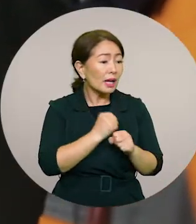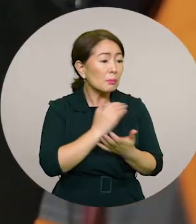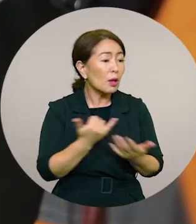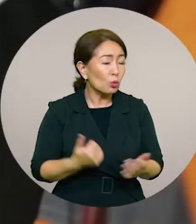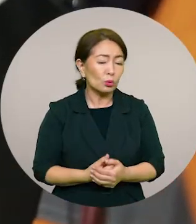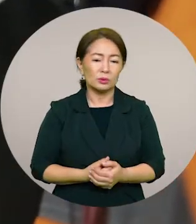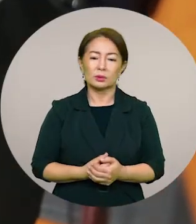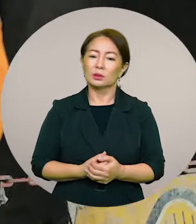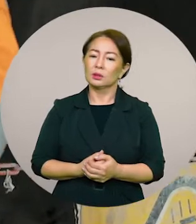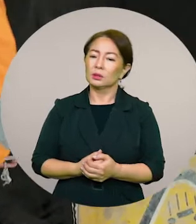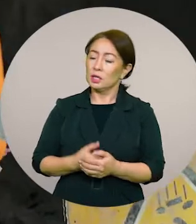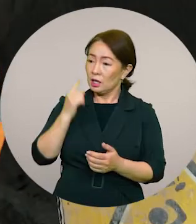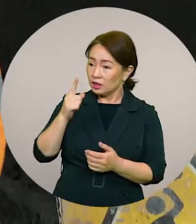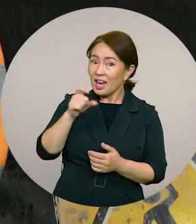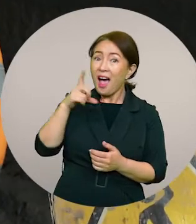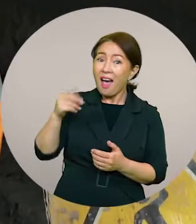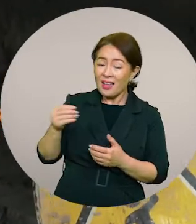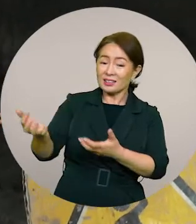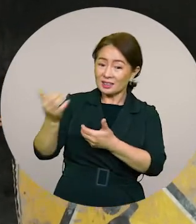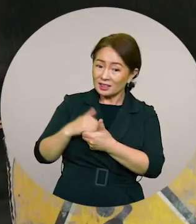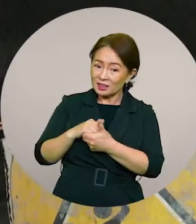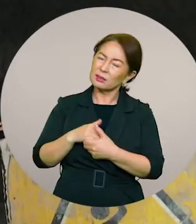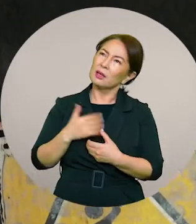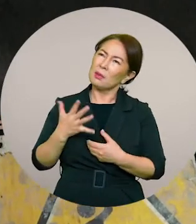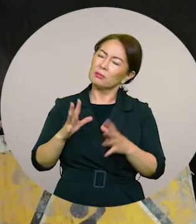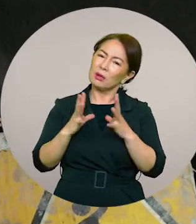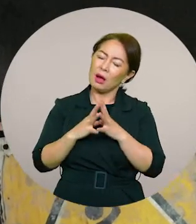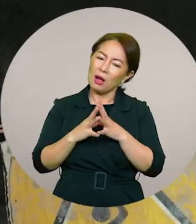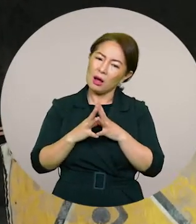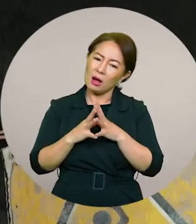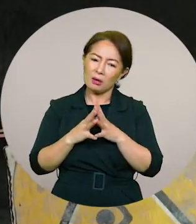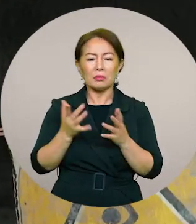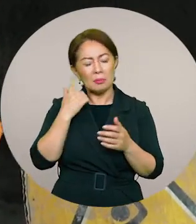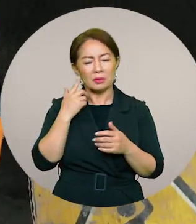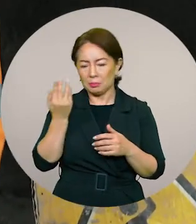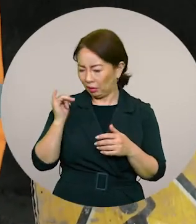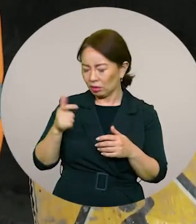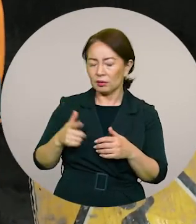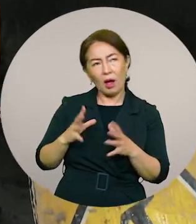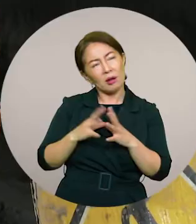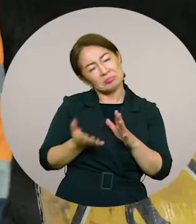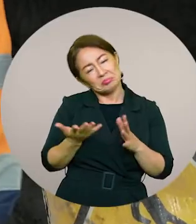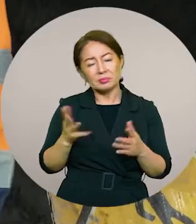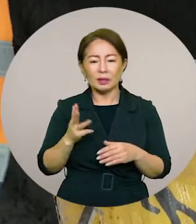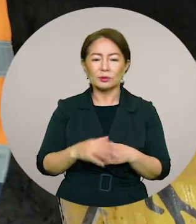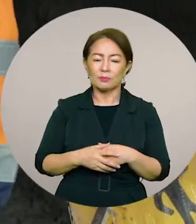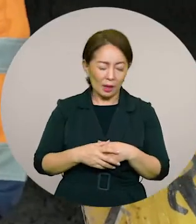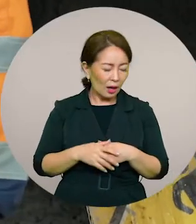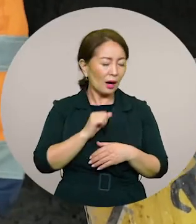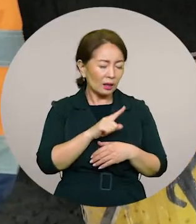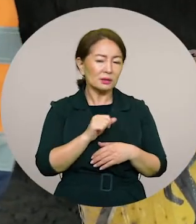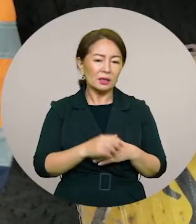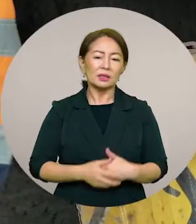ажиллагаа. Нэг ээлжиндээ баг 10 эмэгтэй байгаа хаа. 10 гаруй тийм.